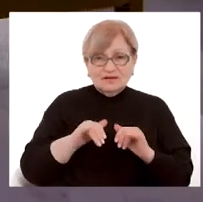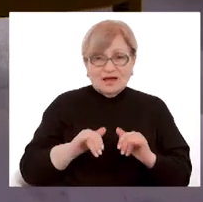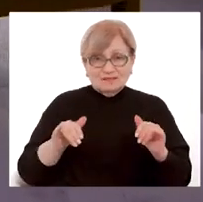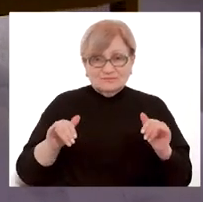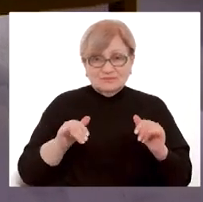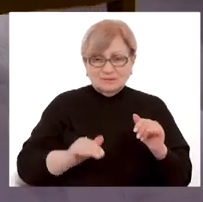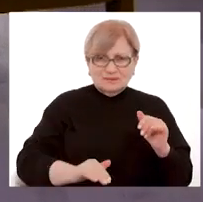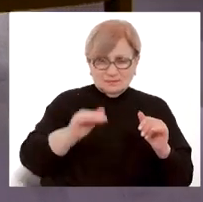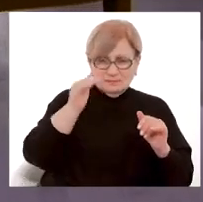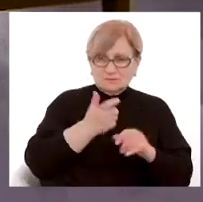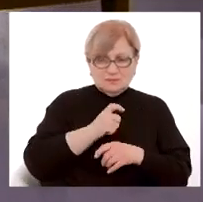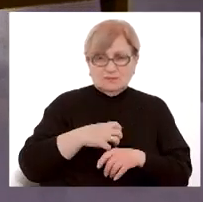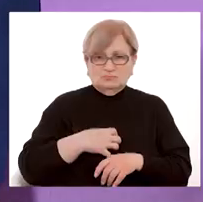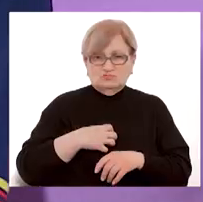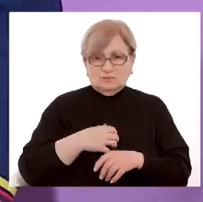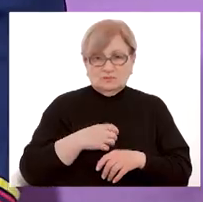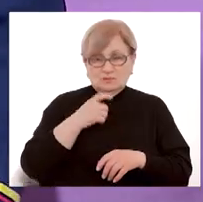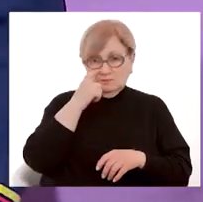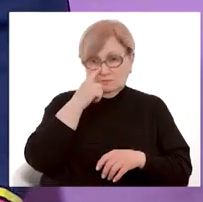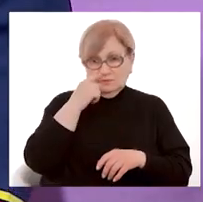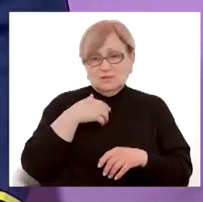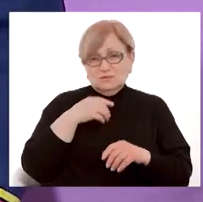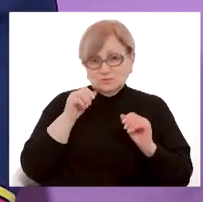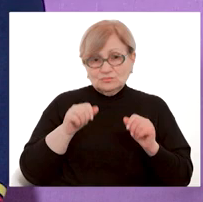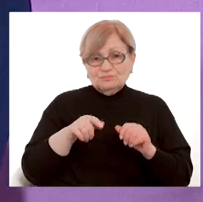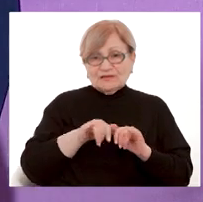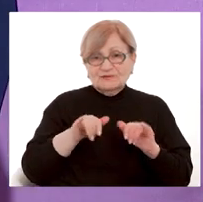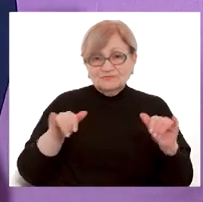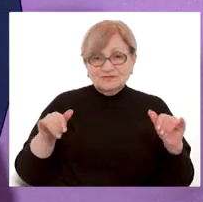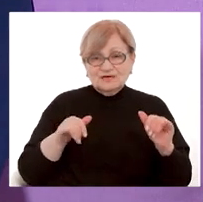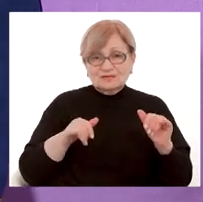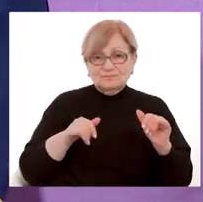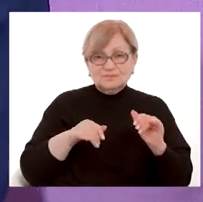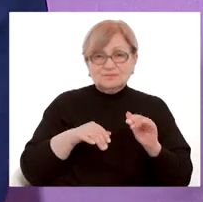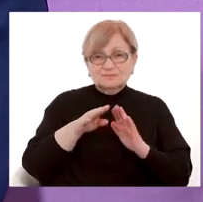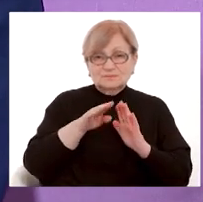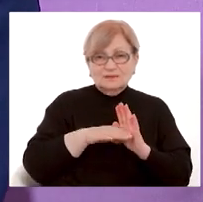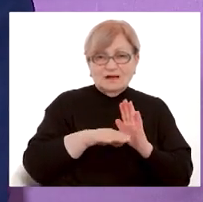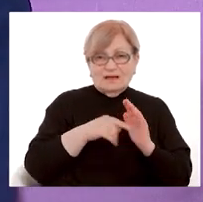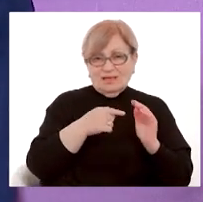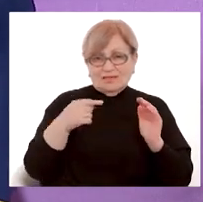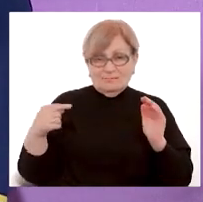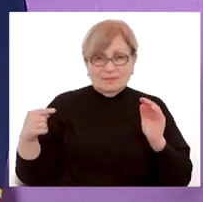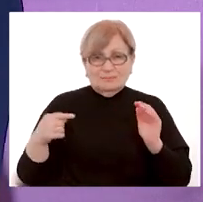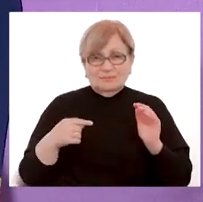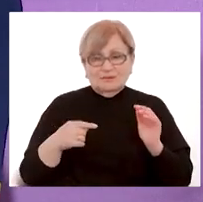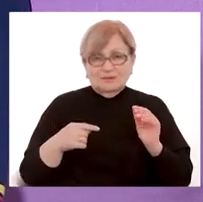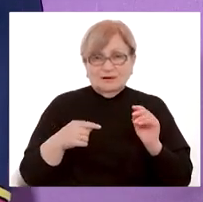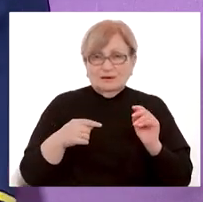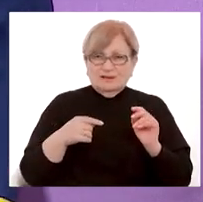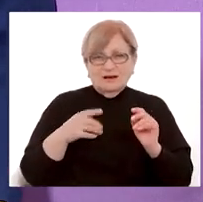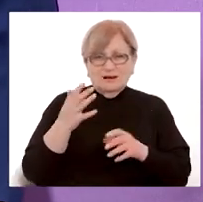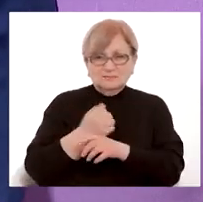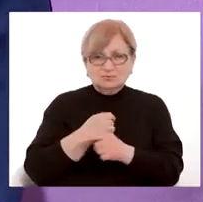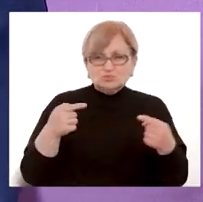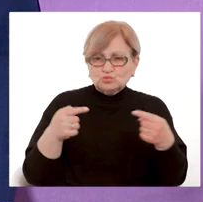ეტაპზე არის ძალიან მნიშვნელოვანი. თუმცა აი განვითარების ეტაპების აი ესეთ სპეციფიკურად განხილვა ალბათ ახლა არ გამოგვივა, მაგრამ